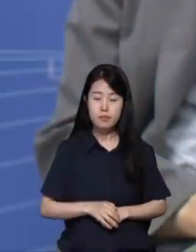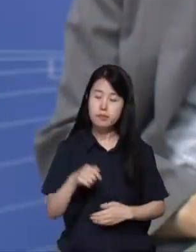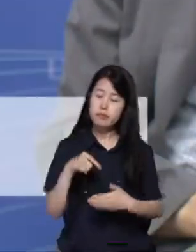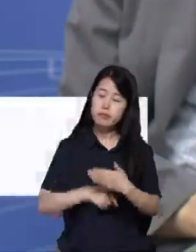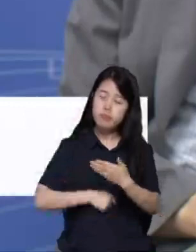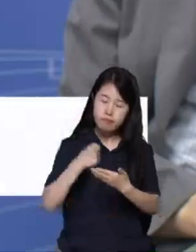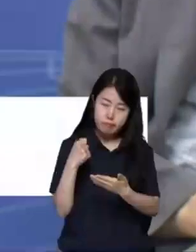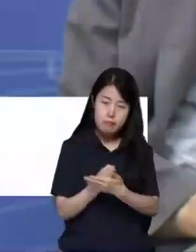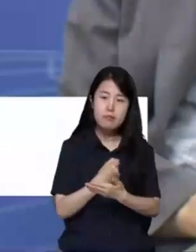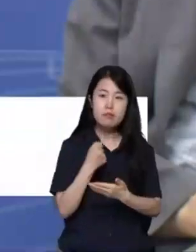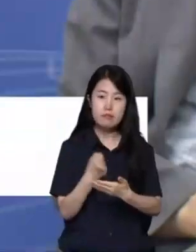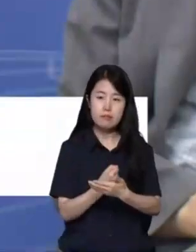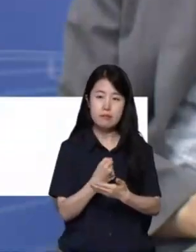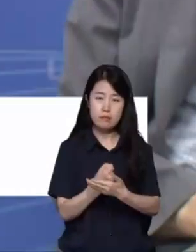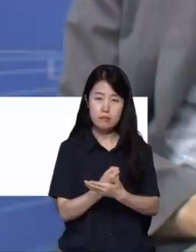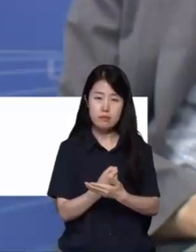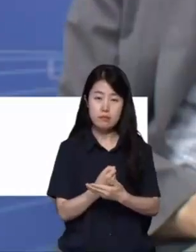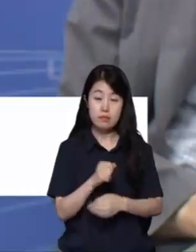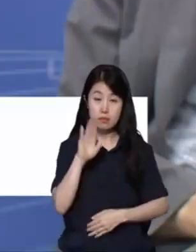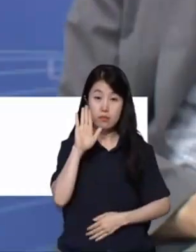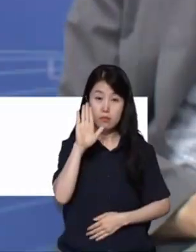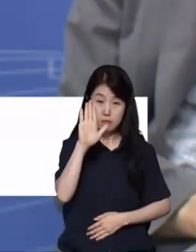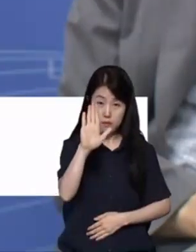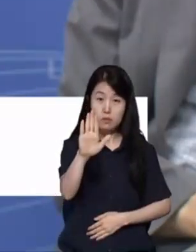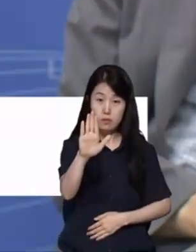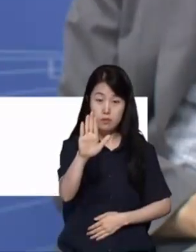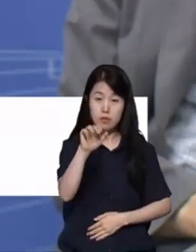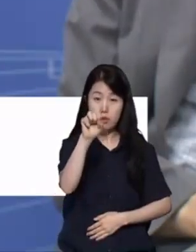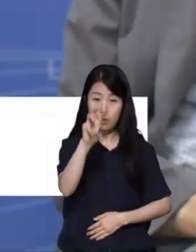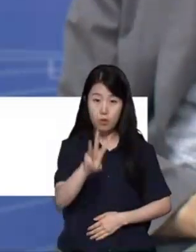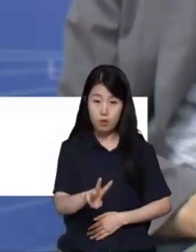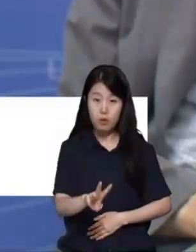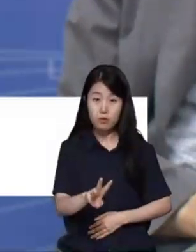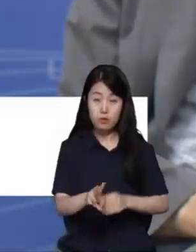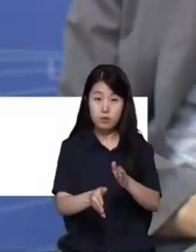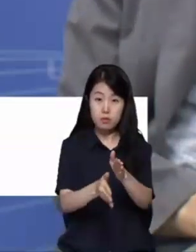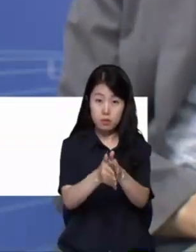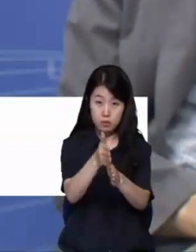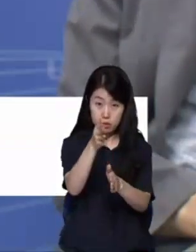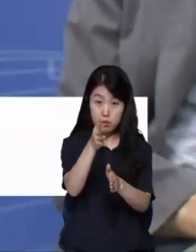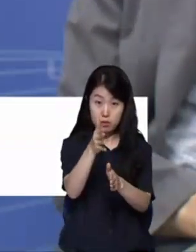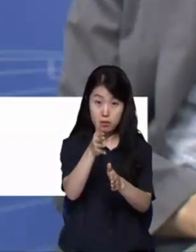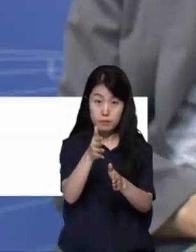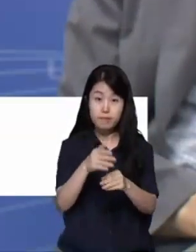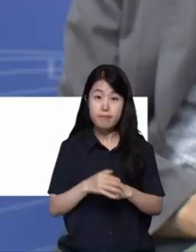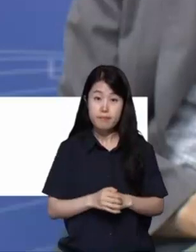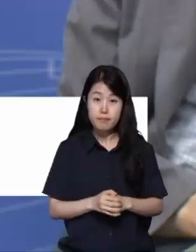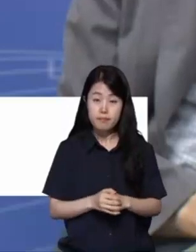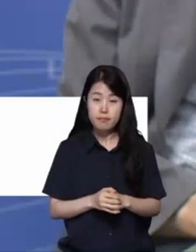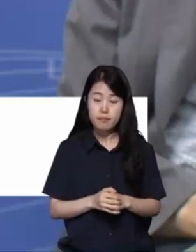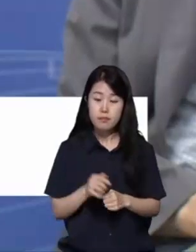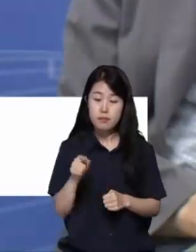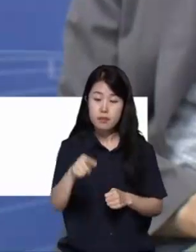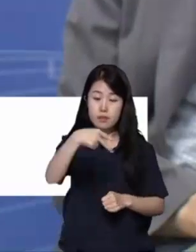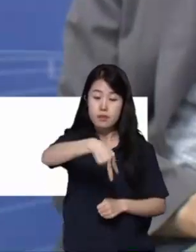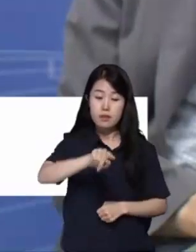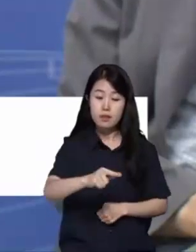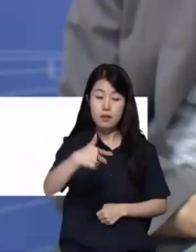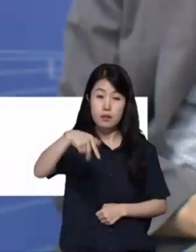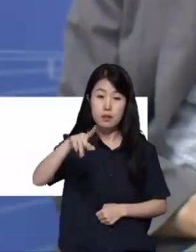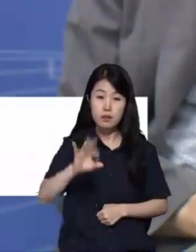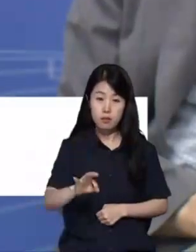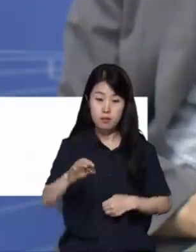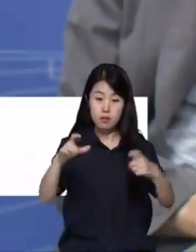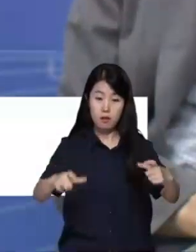유감이고 앞으로 광주시가 혹시라도 그 산정지구